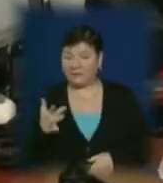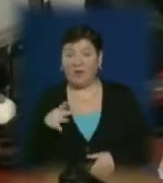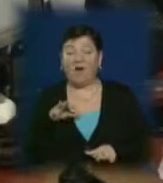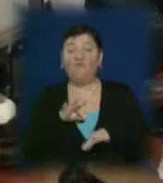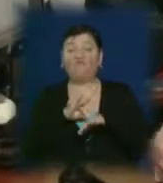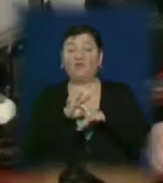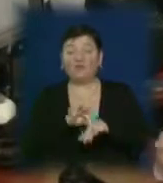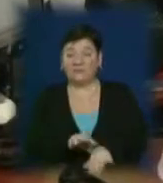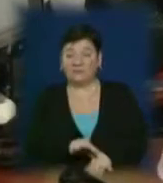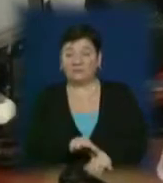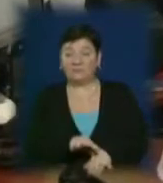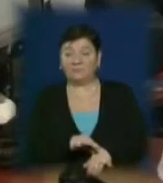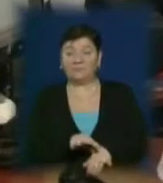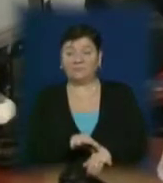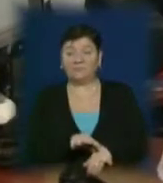вводити